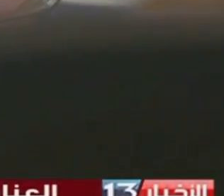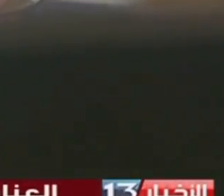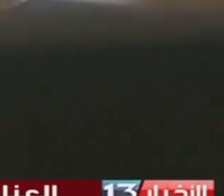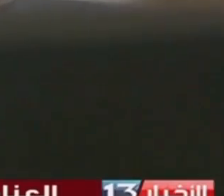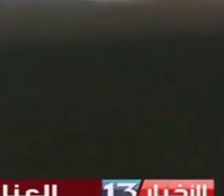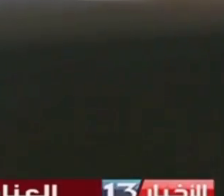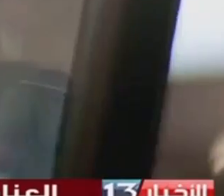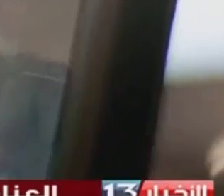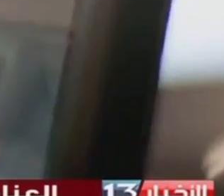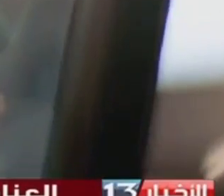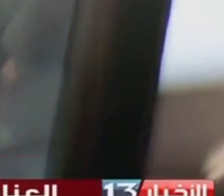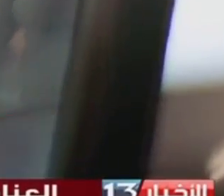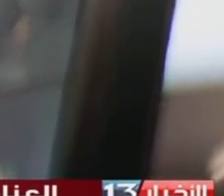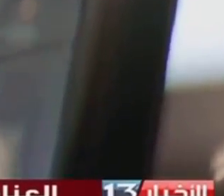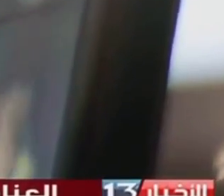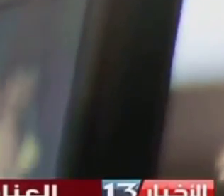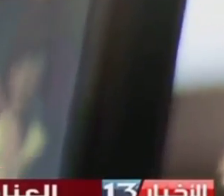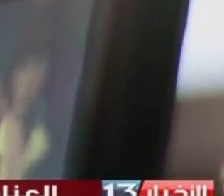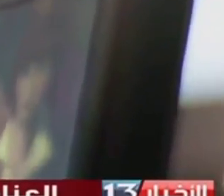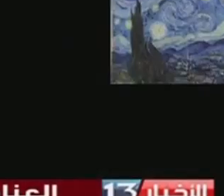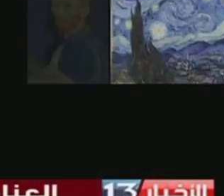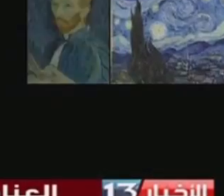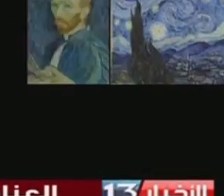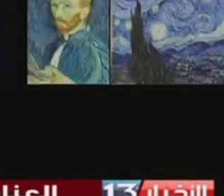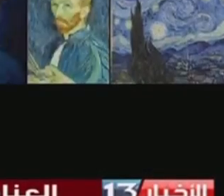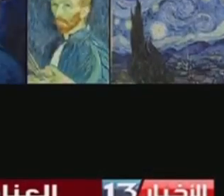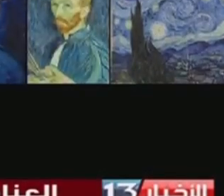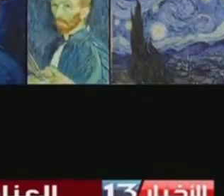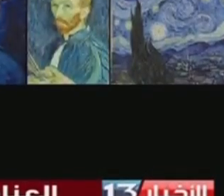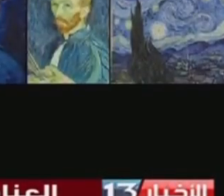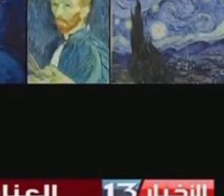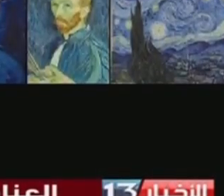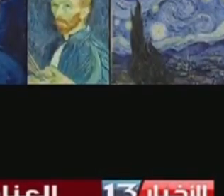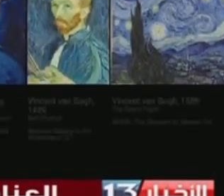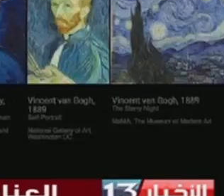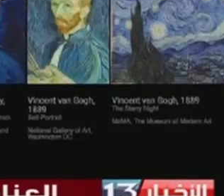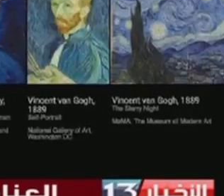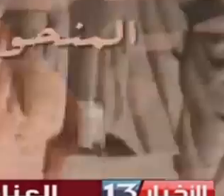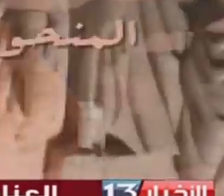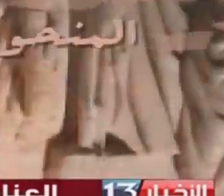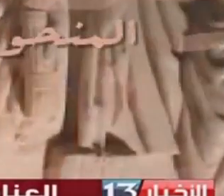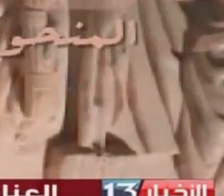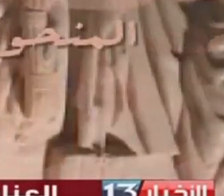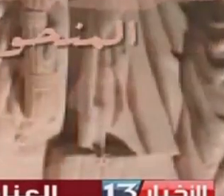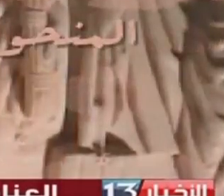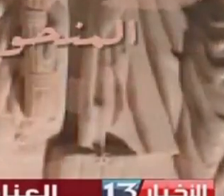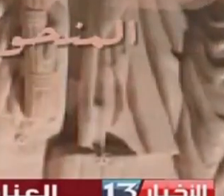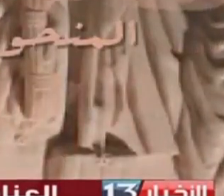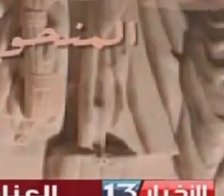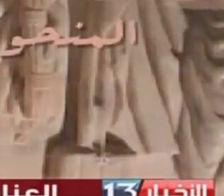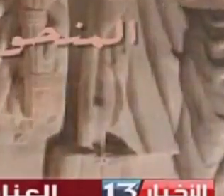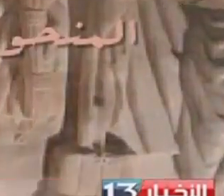التكنولوجيات تصالح مع الشعوب وتضع موروث العالم بين ايديها في ظل الحجر الصحي الالزاميه